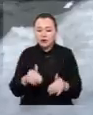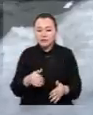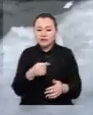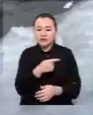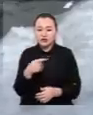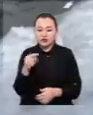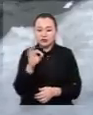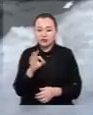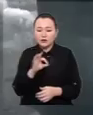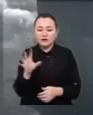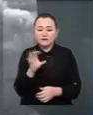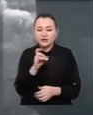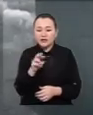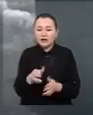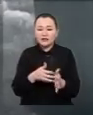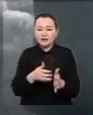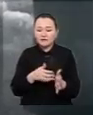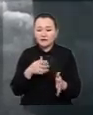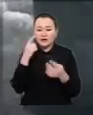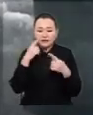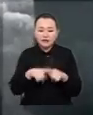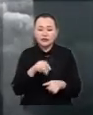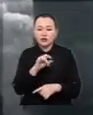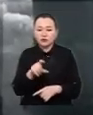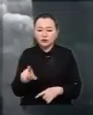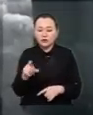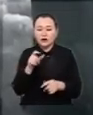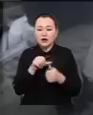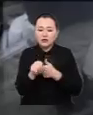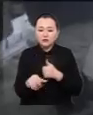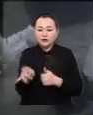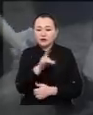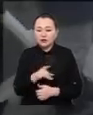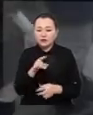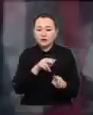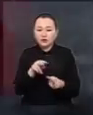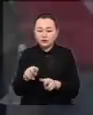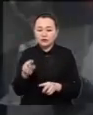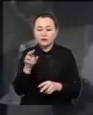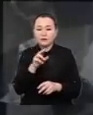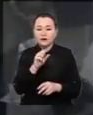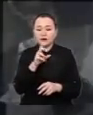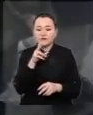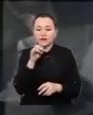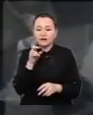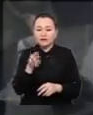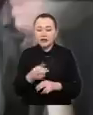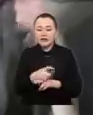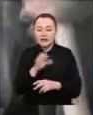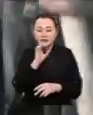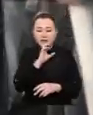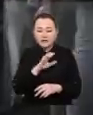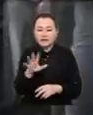ниже нуля. В Сирии не хватает техники и людей, особенно в районах под контролем повстанцев. Это север страны,